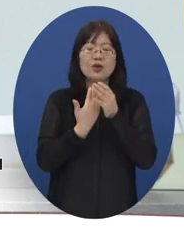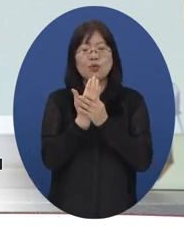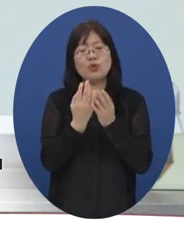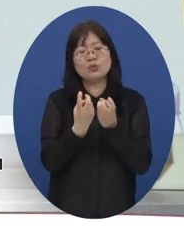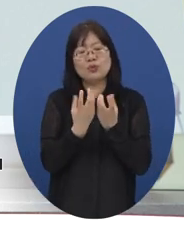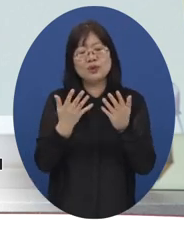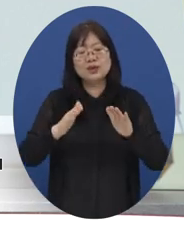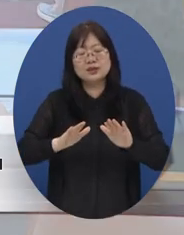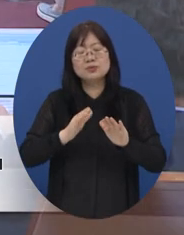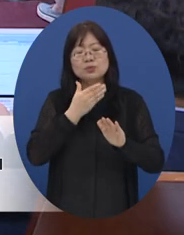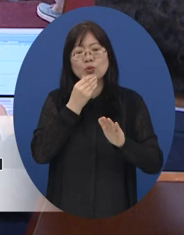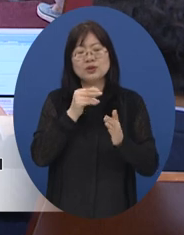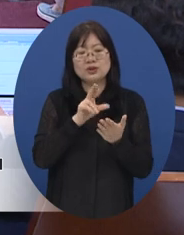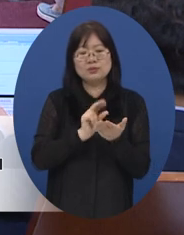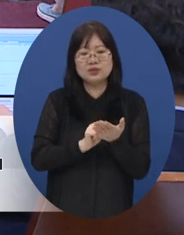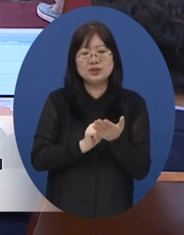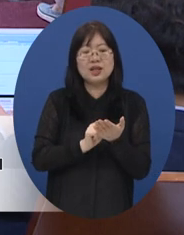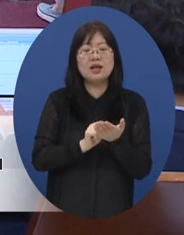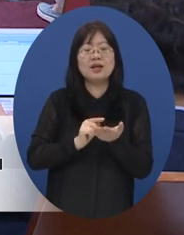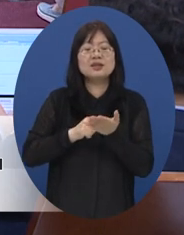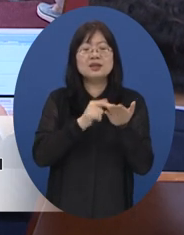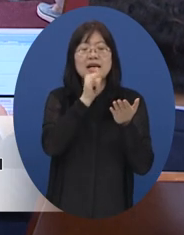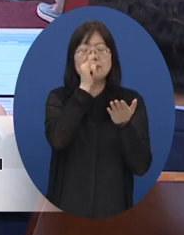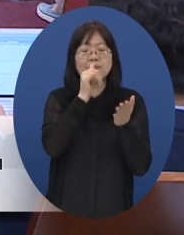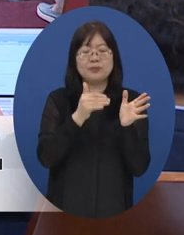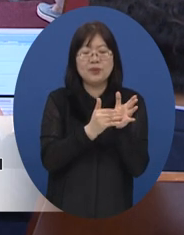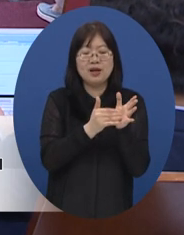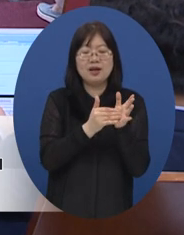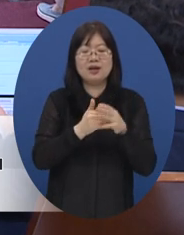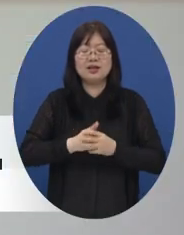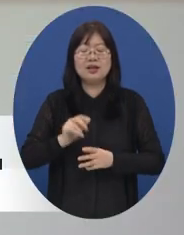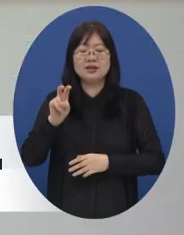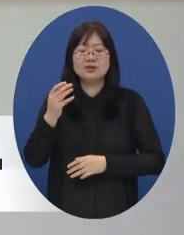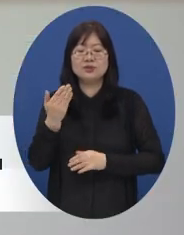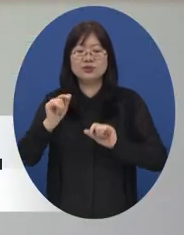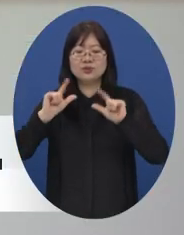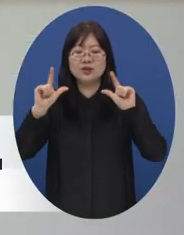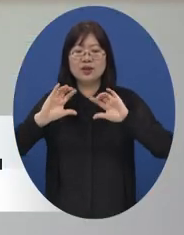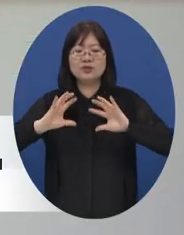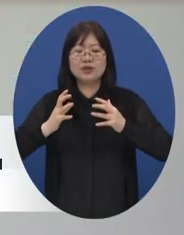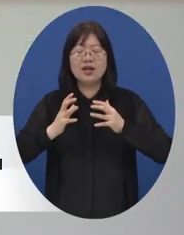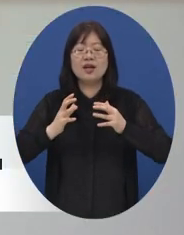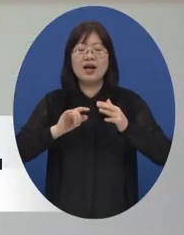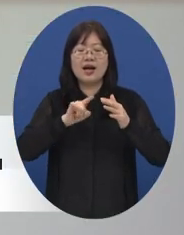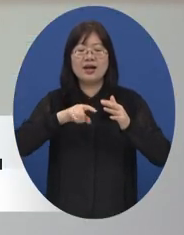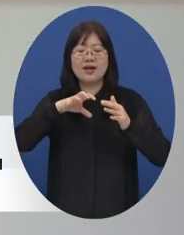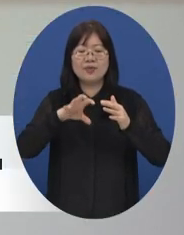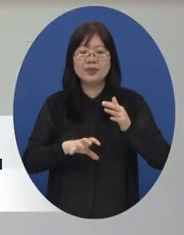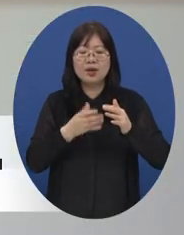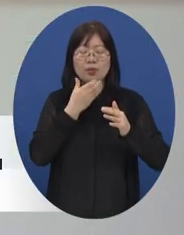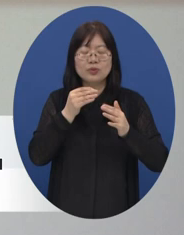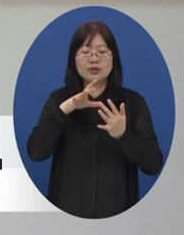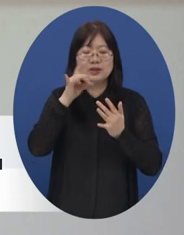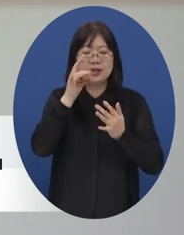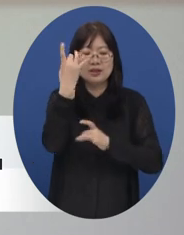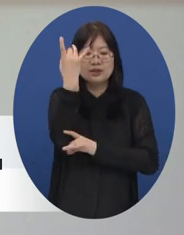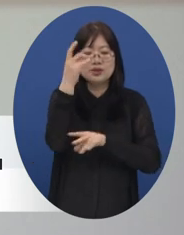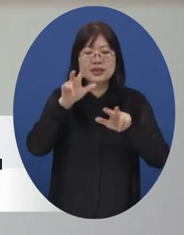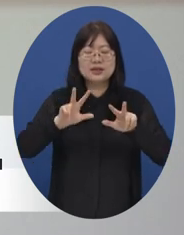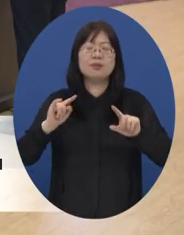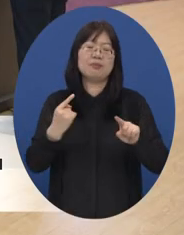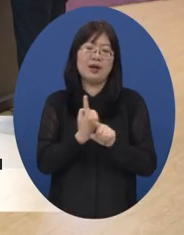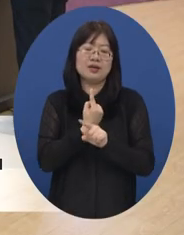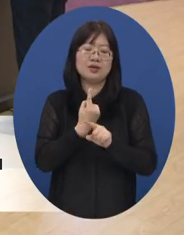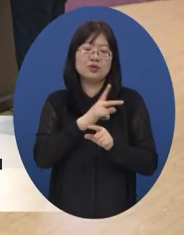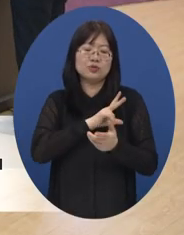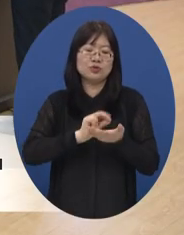현행 폭 제도의 문제점을 지적했습니다 2시간 29일 개운 회관에서 복지대상자 선정기준 이제는 코스